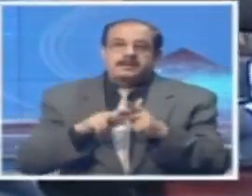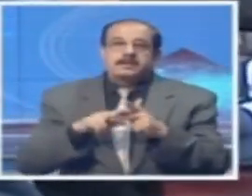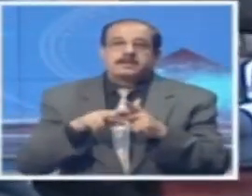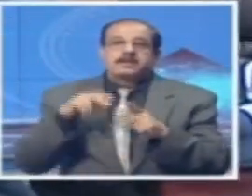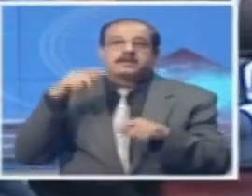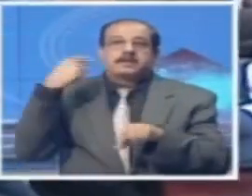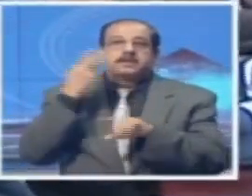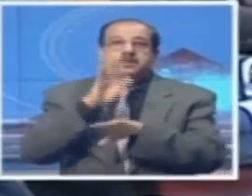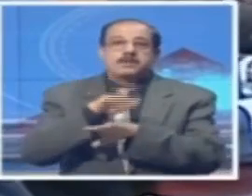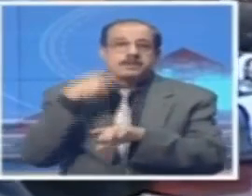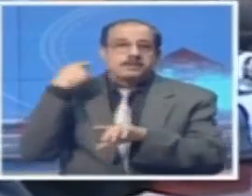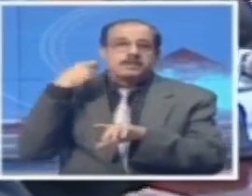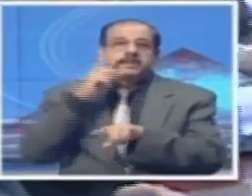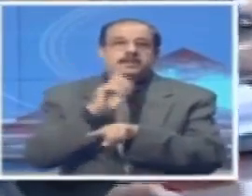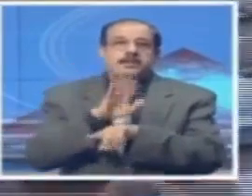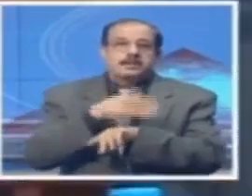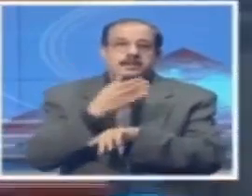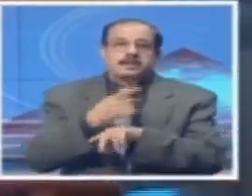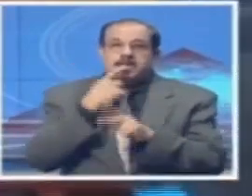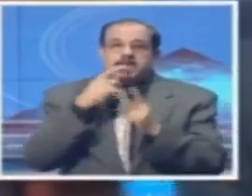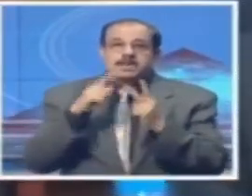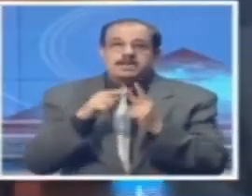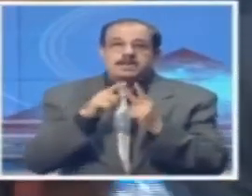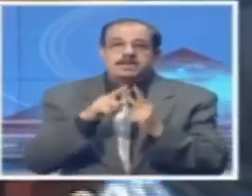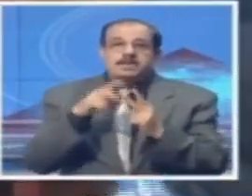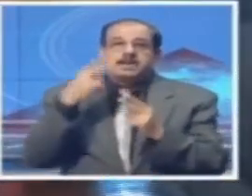وزارة التخطيط، وبين عامي